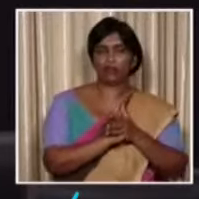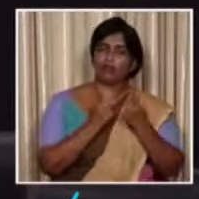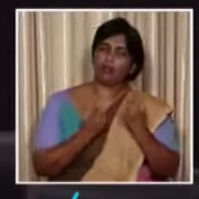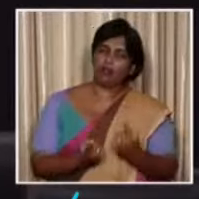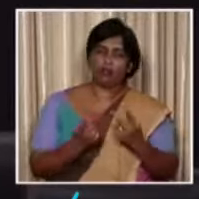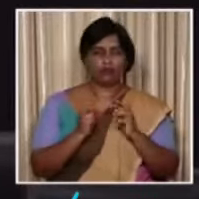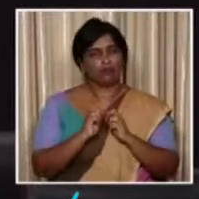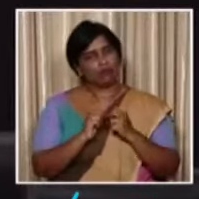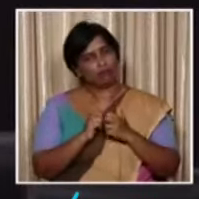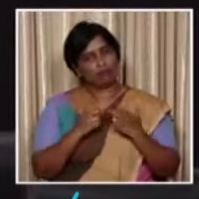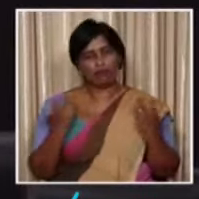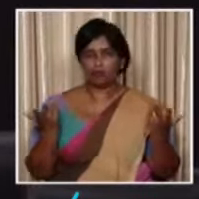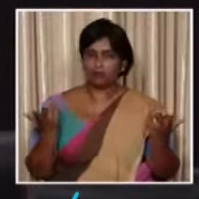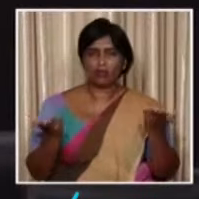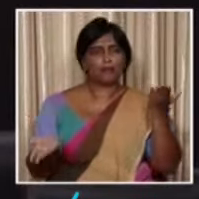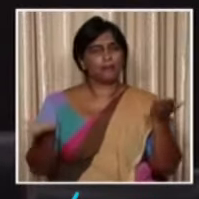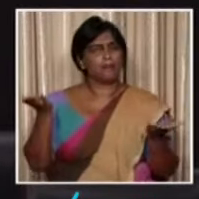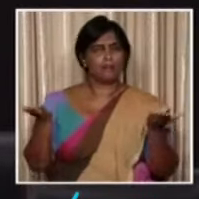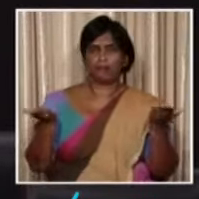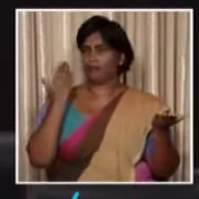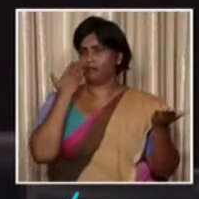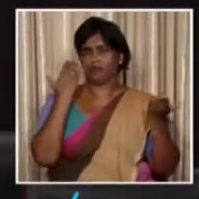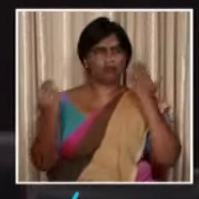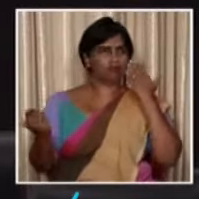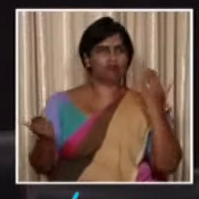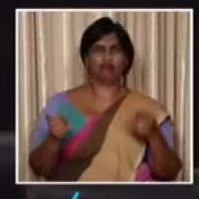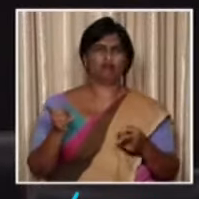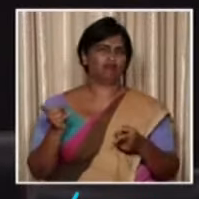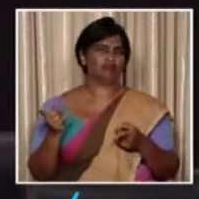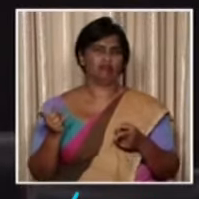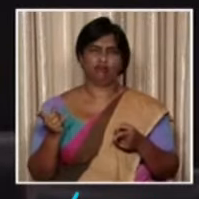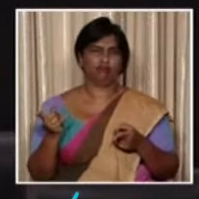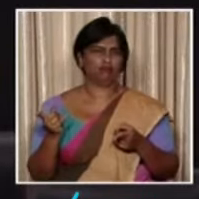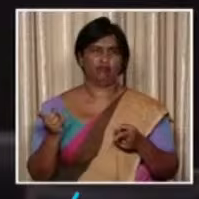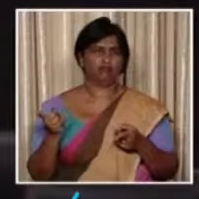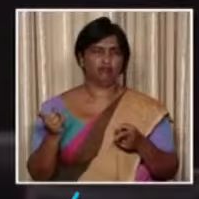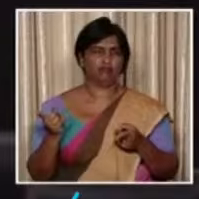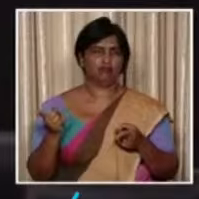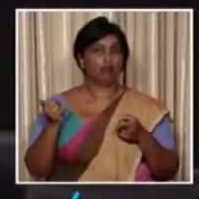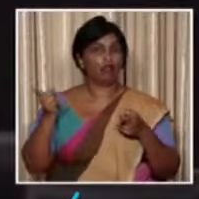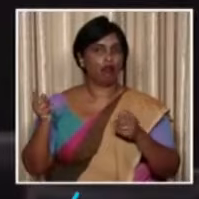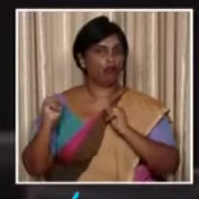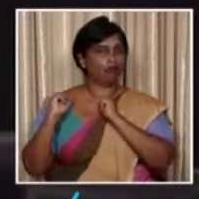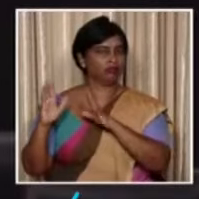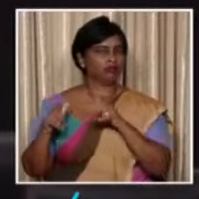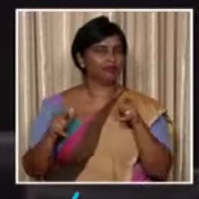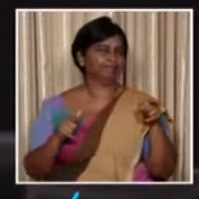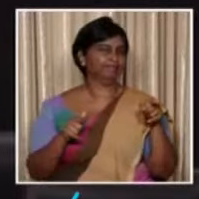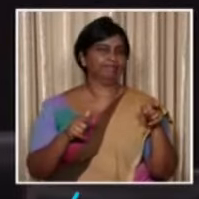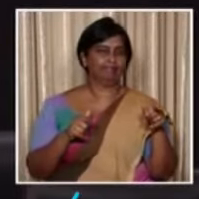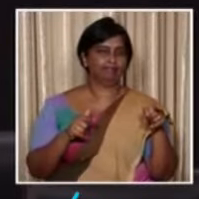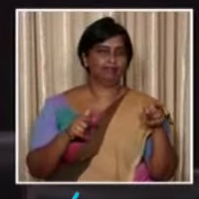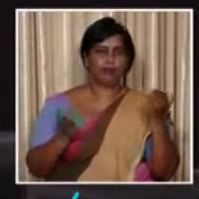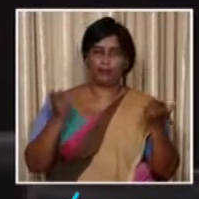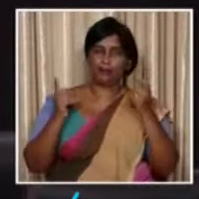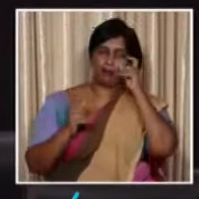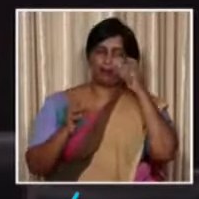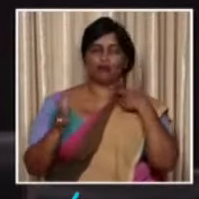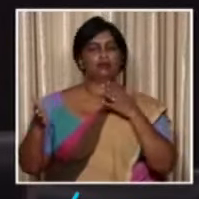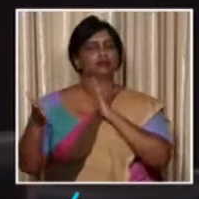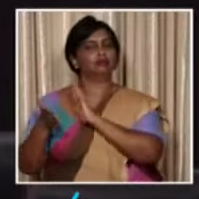उनात देपत्त बलुवहम मन दक्क मे पत्ते साधनीय करुणु तियेन ए देपत्त बल्ला